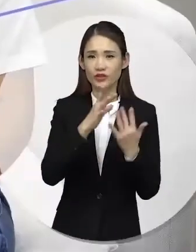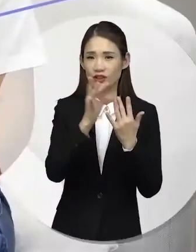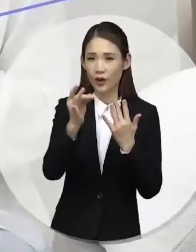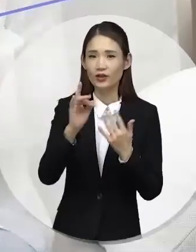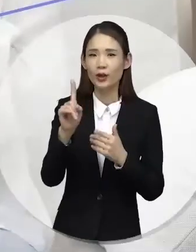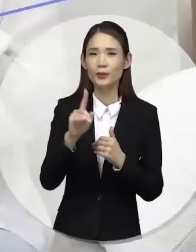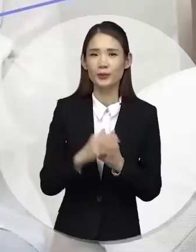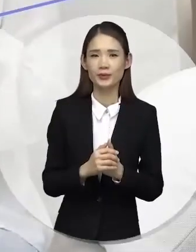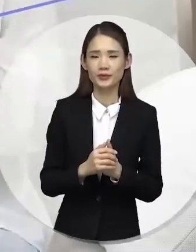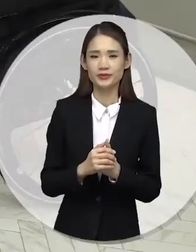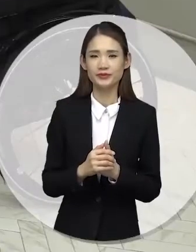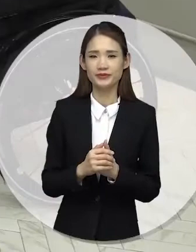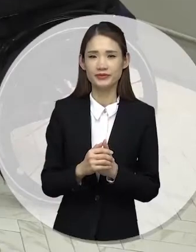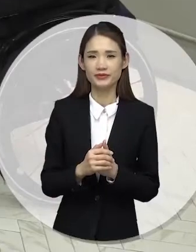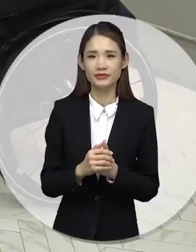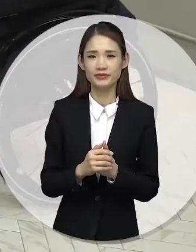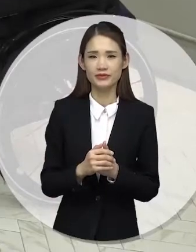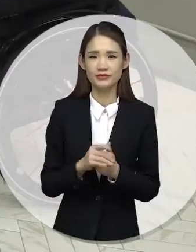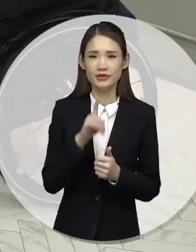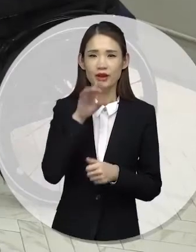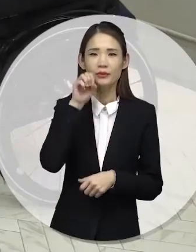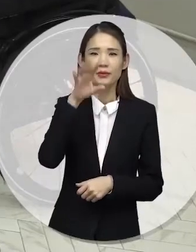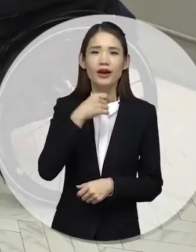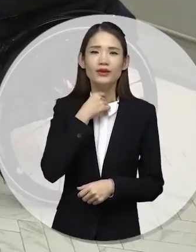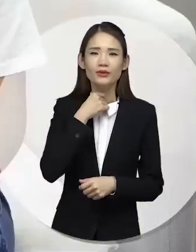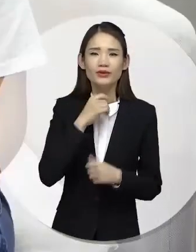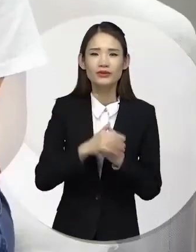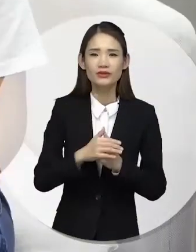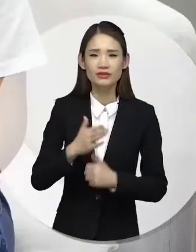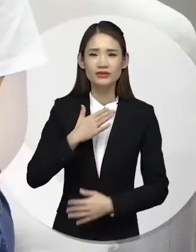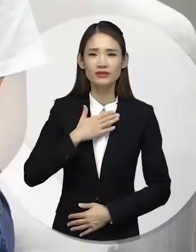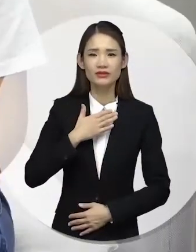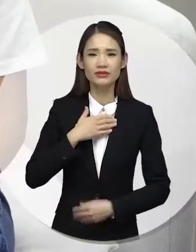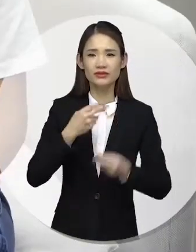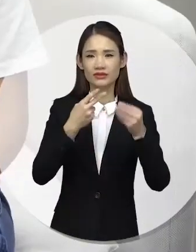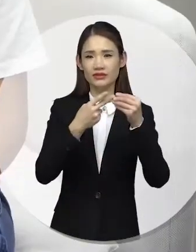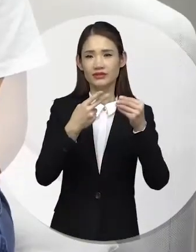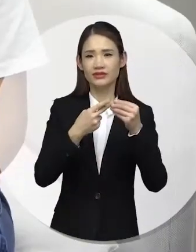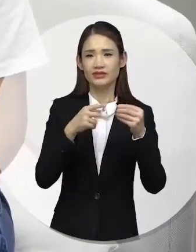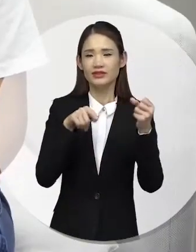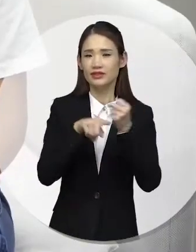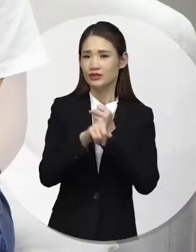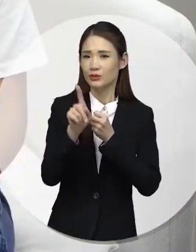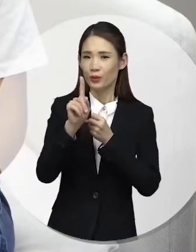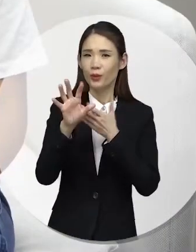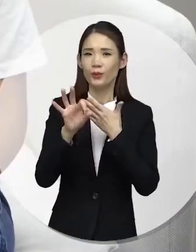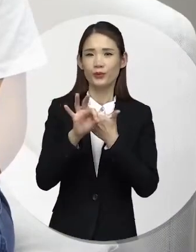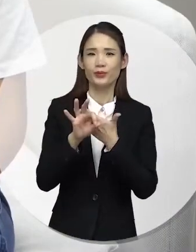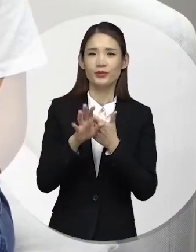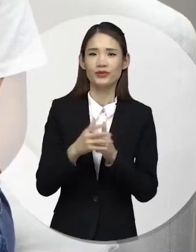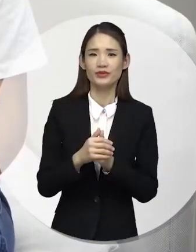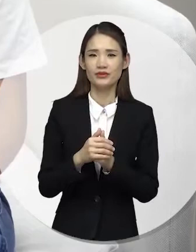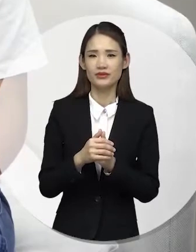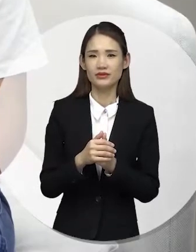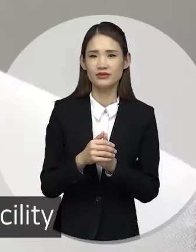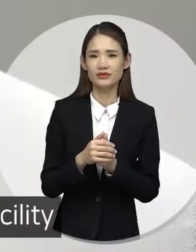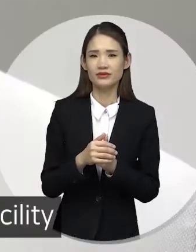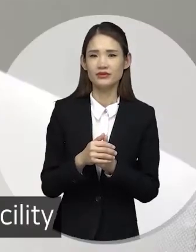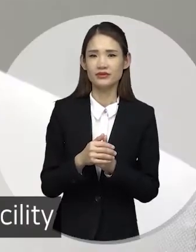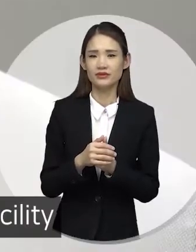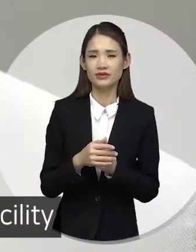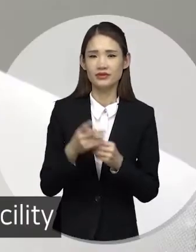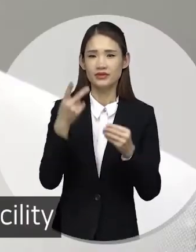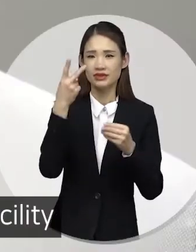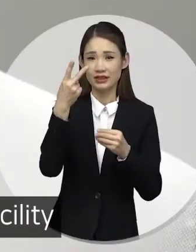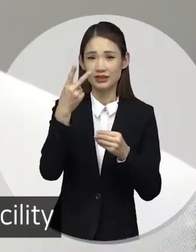여러분들의 선택은 어떤 걸까요? 한마디만 하자면요. 저는 2번인데요. 그 이유는 뭐냐면요.